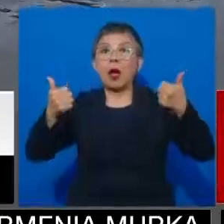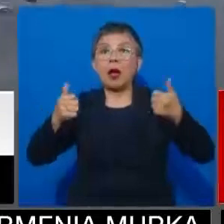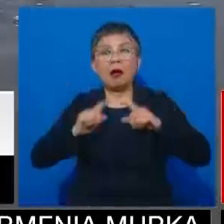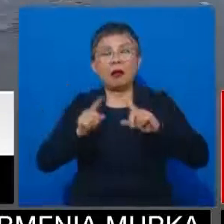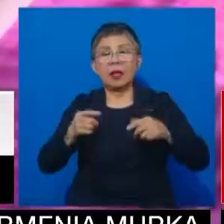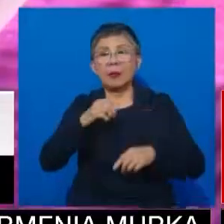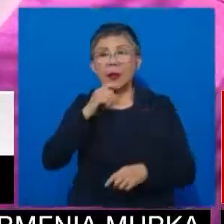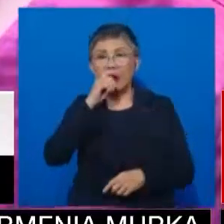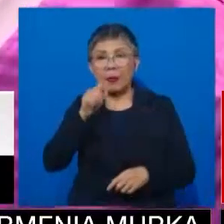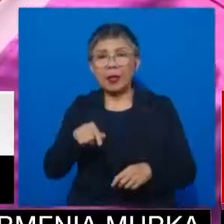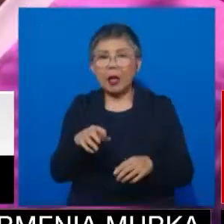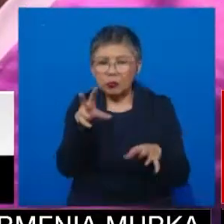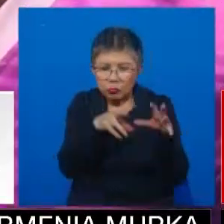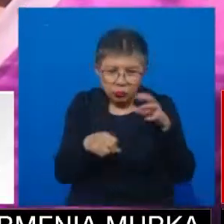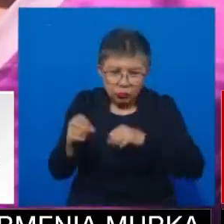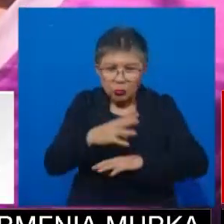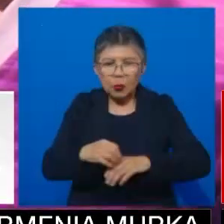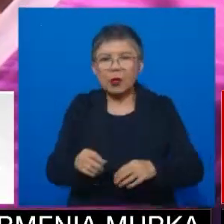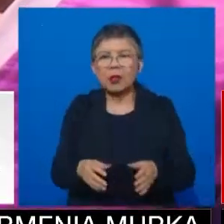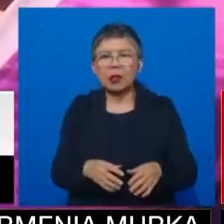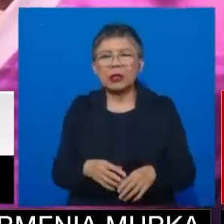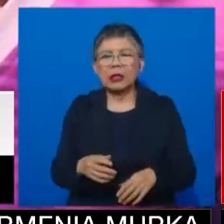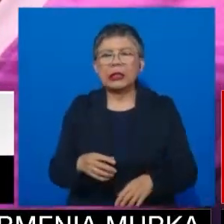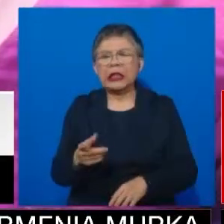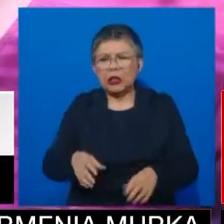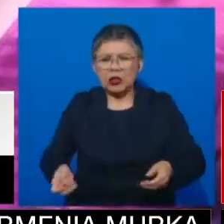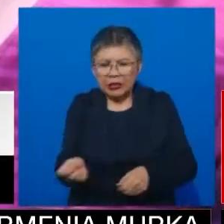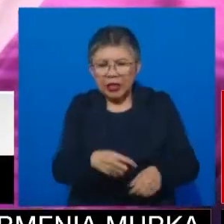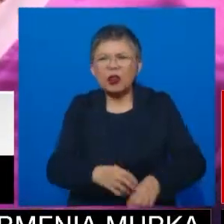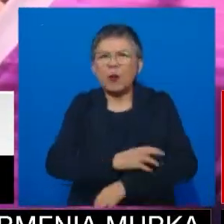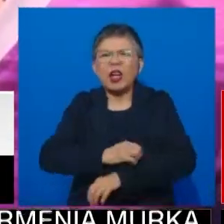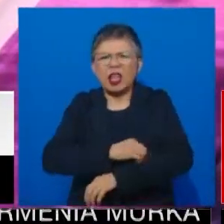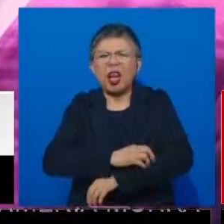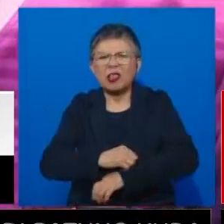terima. Kalau gatel-gatel mah, kayak